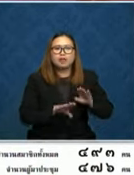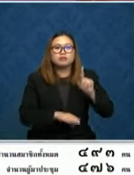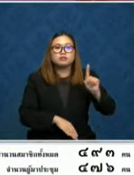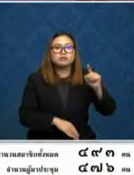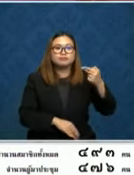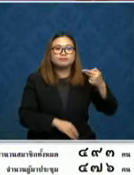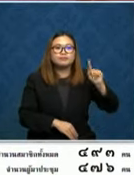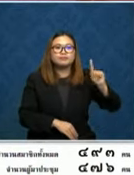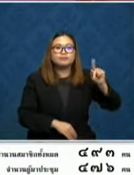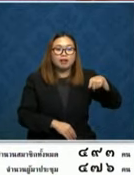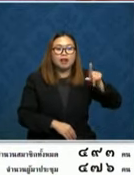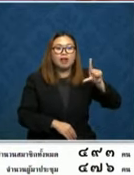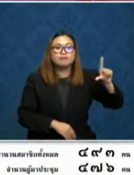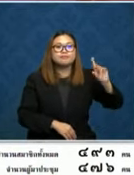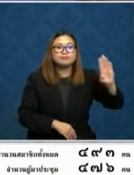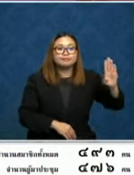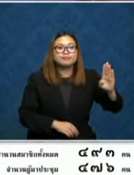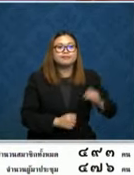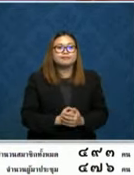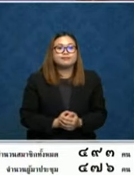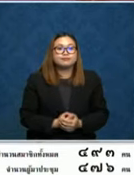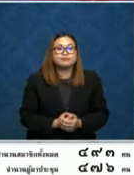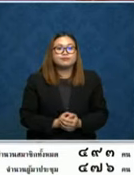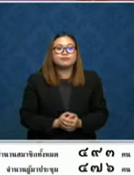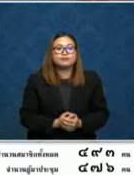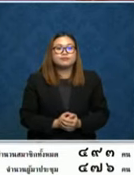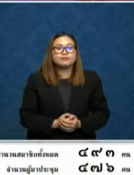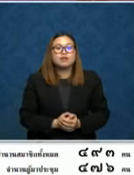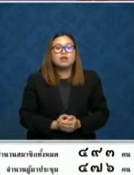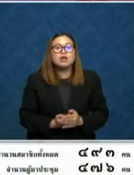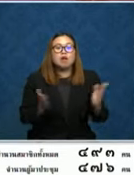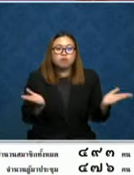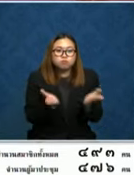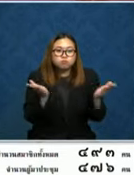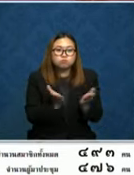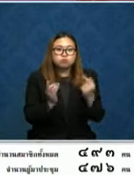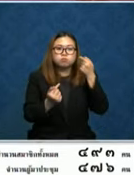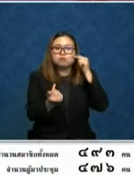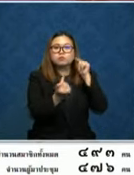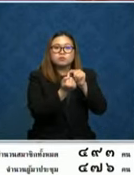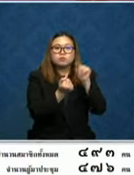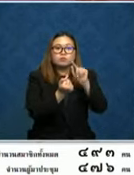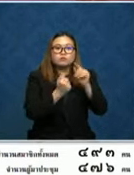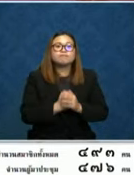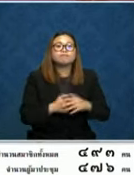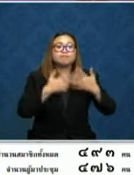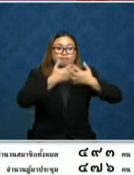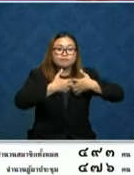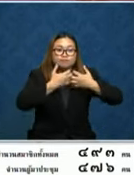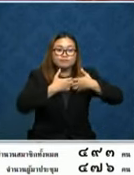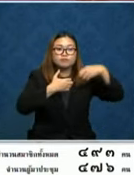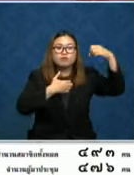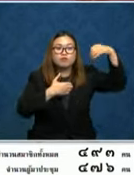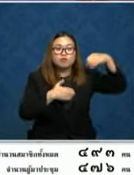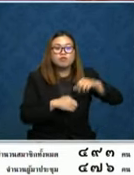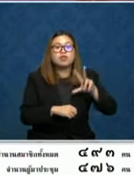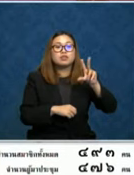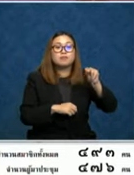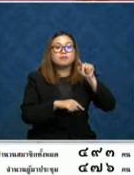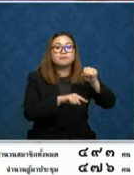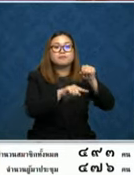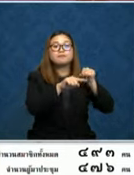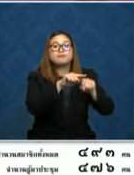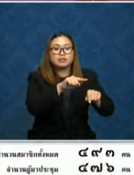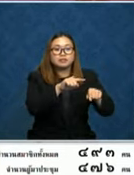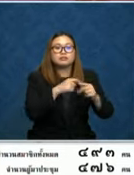11,000 ล้านบาทนะครับซึ่งจะต้องอุดหนุนเพื่อให้บรรลุนะครับเป้าหมายการผลิตยานยนต์ไฟฟ้าร้อยละ30นะครับแล้ว